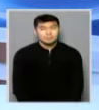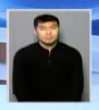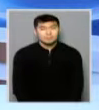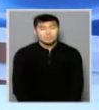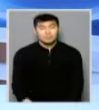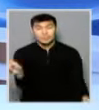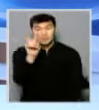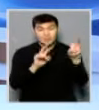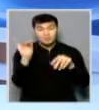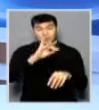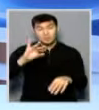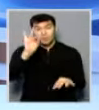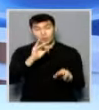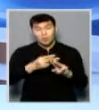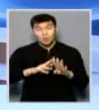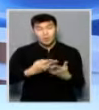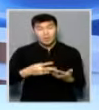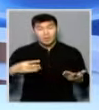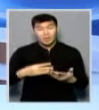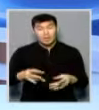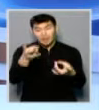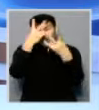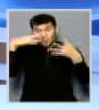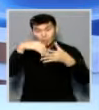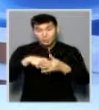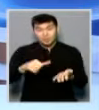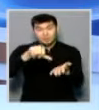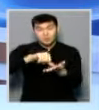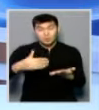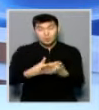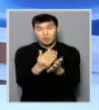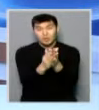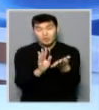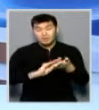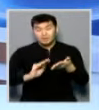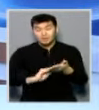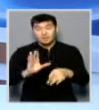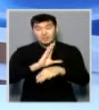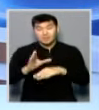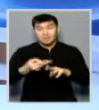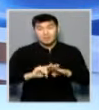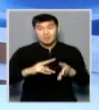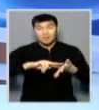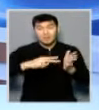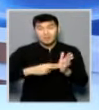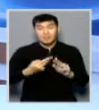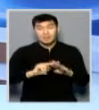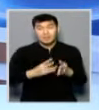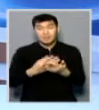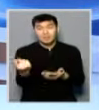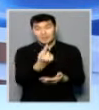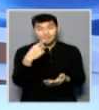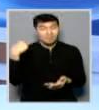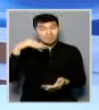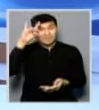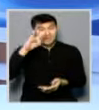Центр исследования историко-культурного наследия Атрауской области представил новую книгу. В сборник, выпущенный в рамках программной статьи первого